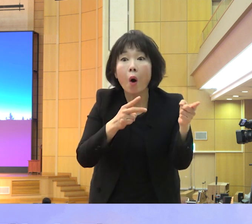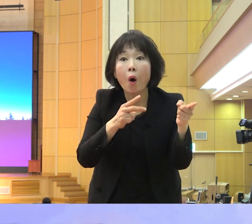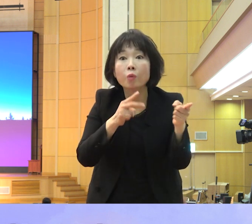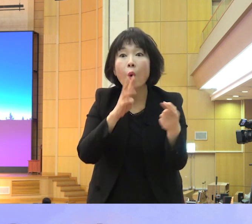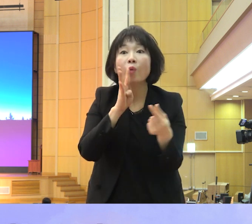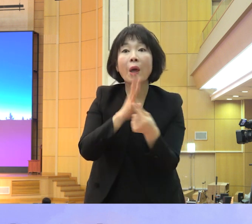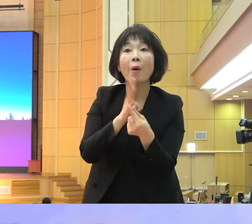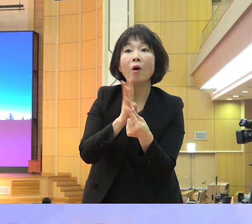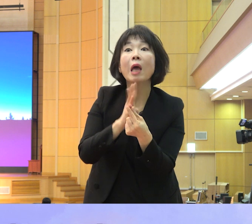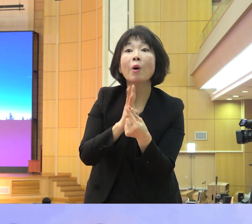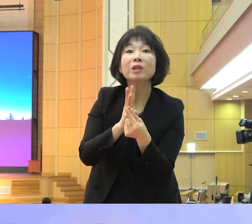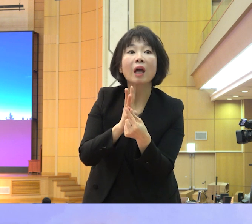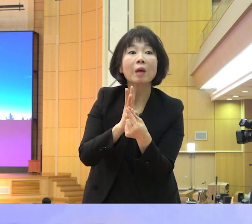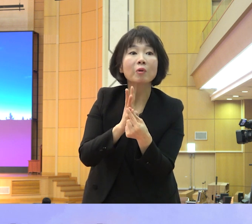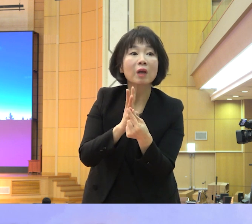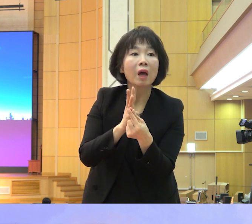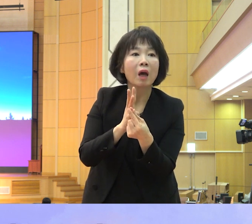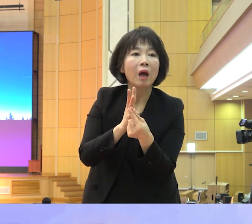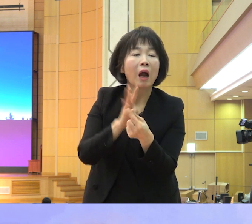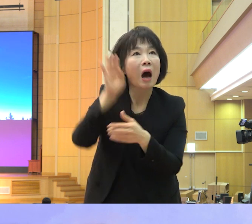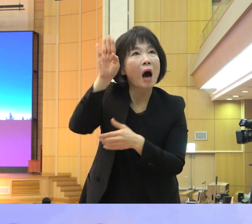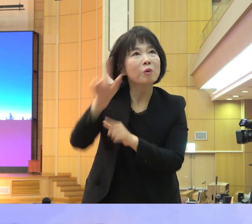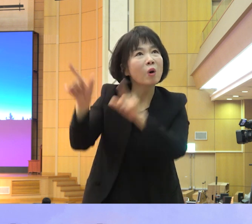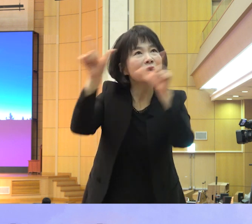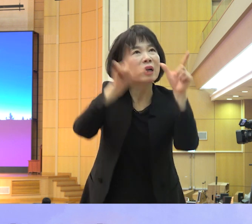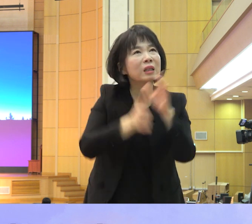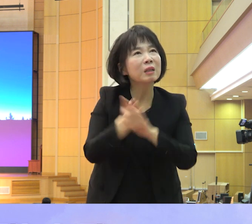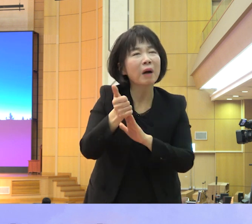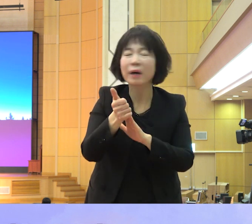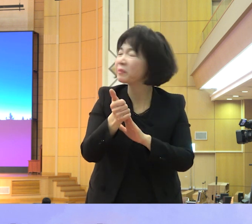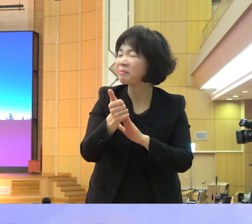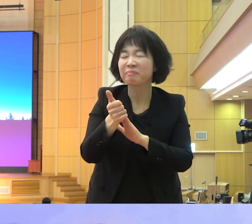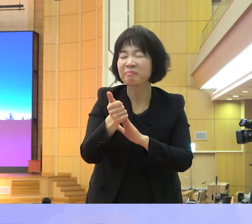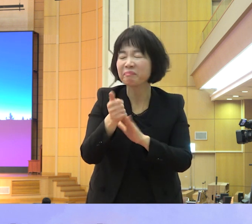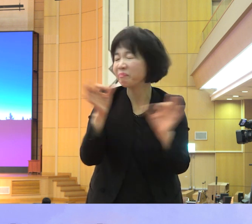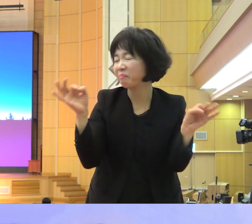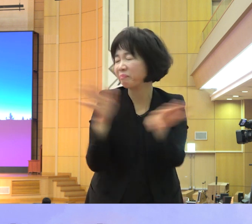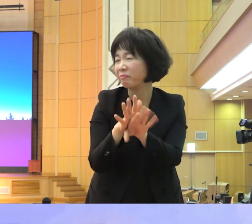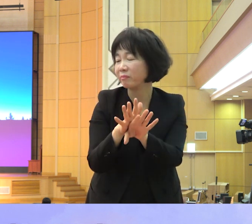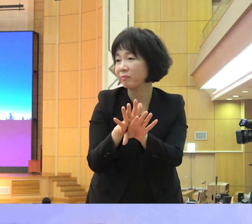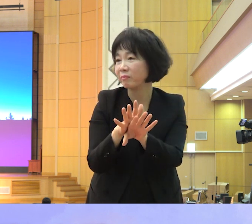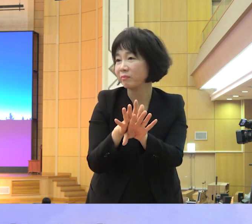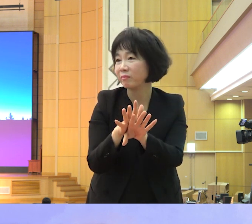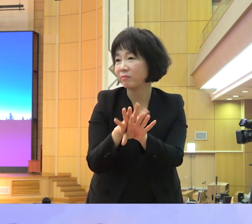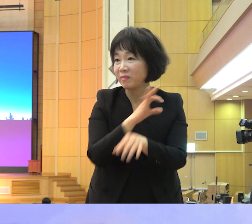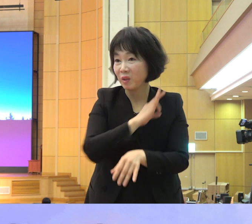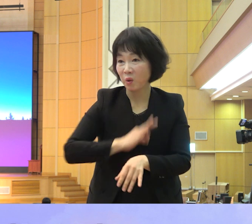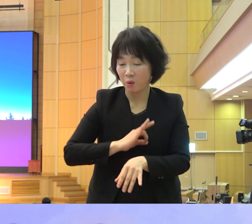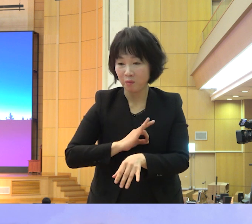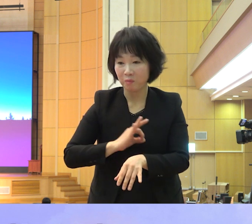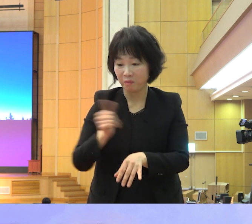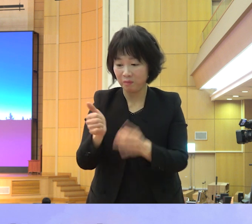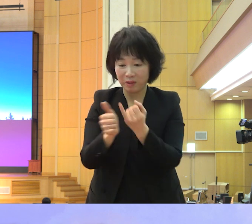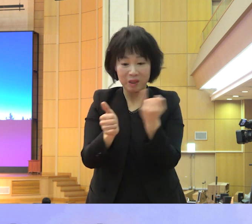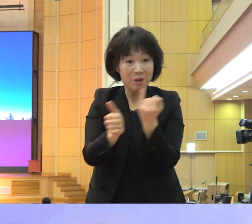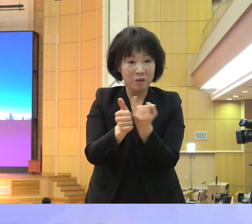되었고 숨만 붙어 있으니까 더 이상 살 희망이 없다고 생각해서 욥의 부인은